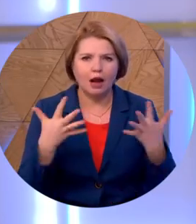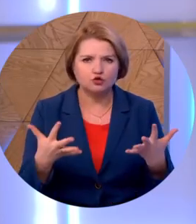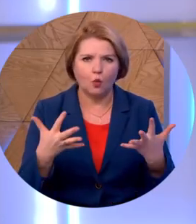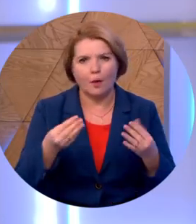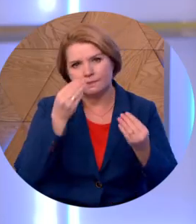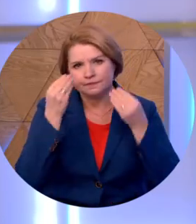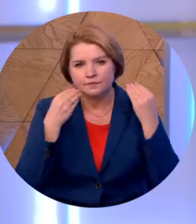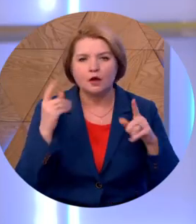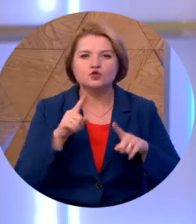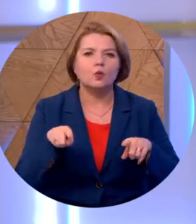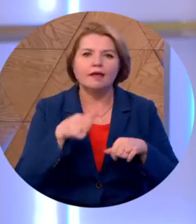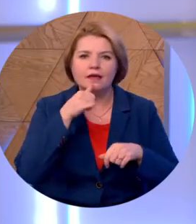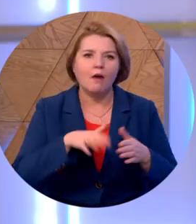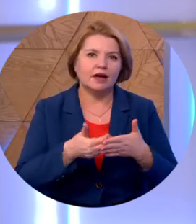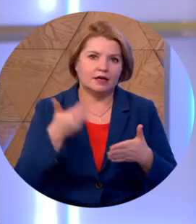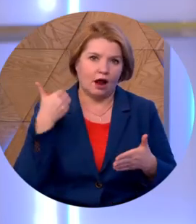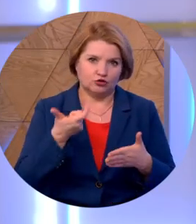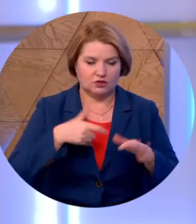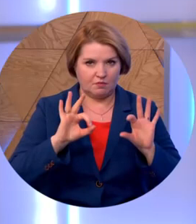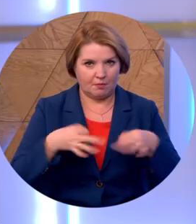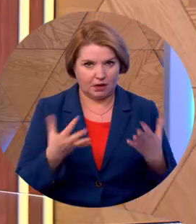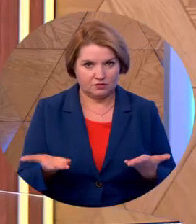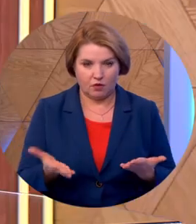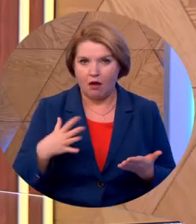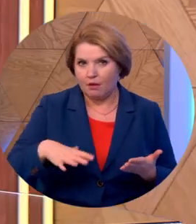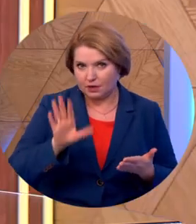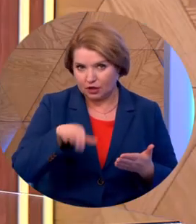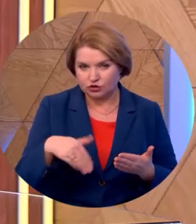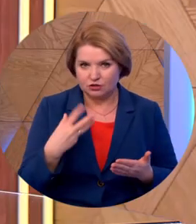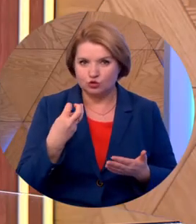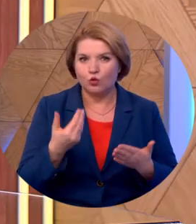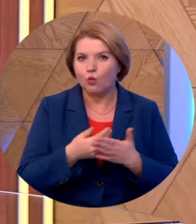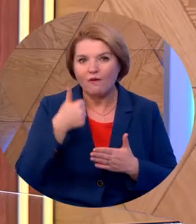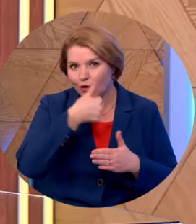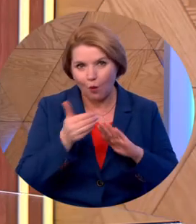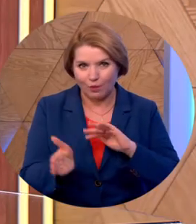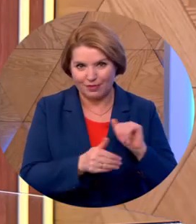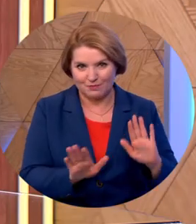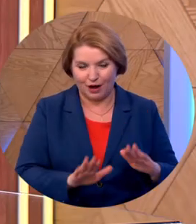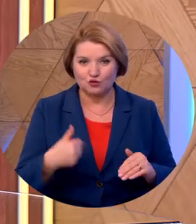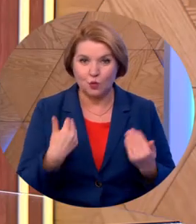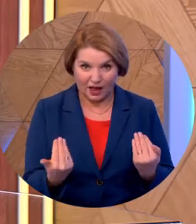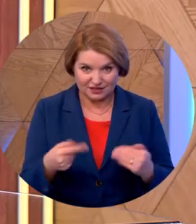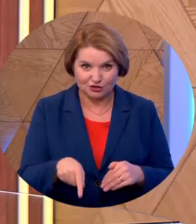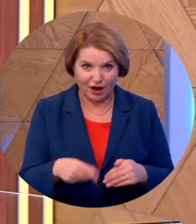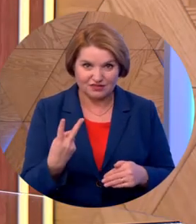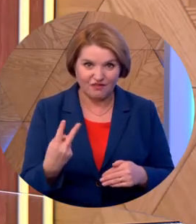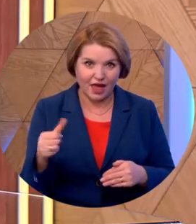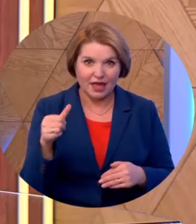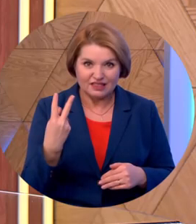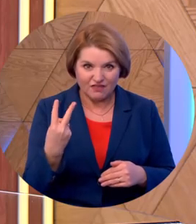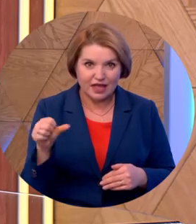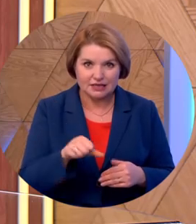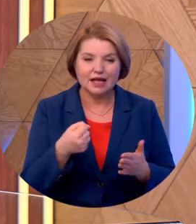они не могли сделать в течение всего года Денис подождите подождите Мы ещё Новый Год не пережили У нас вот сейчас 2 недели есть до корпоратива до Нового